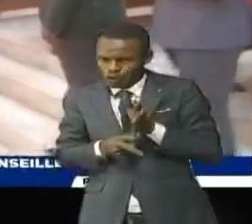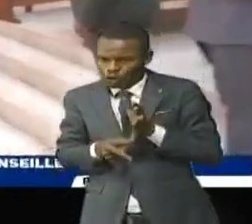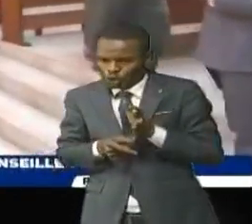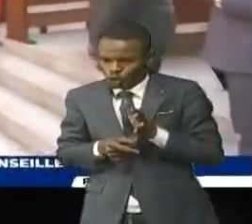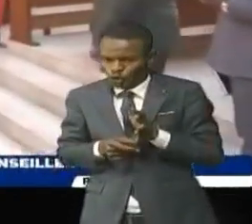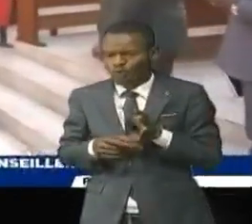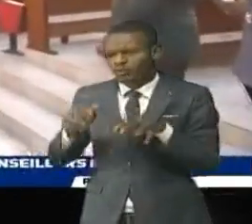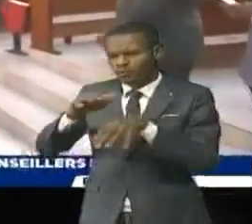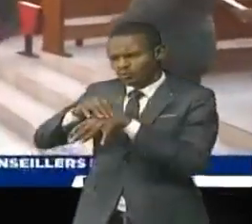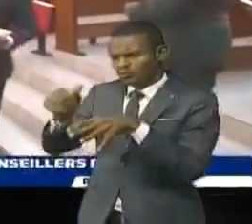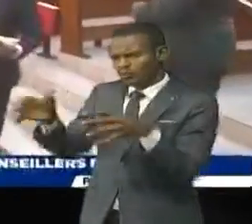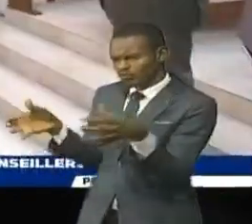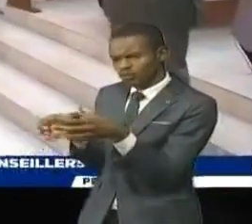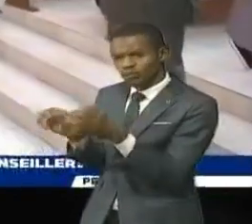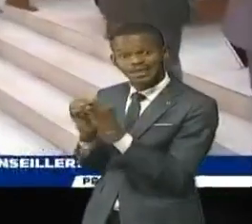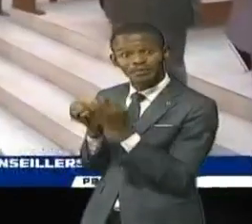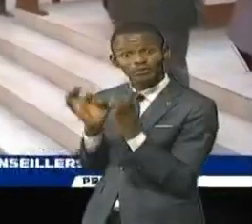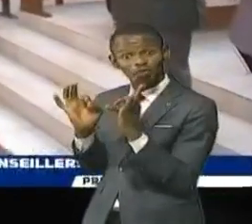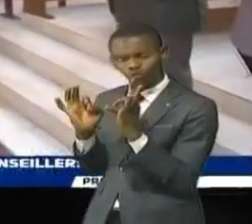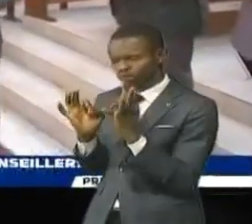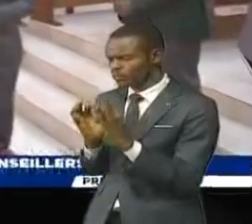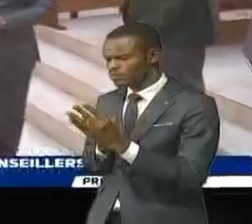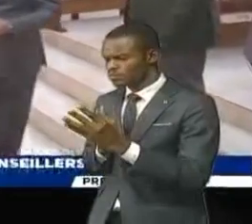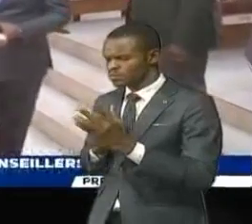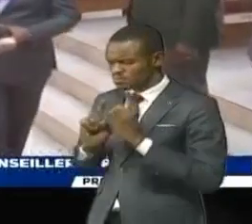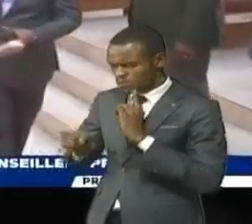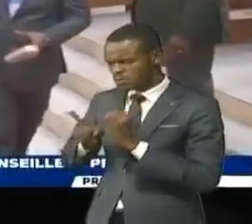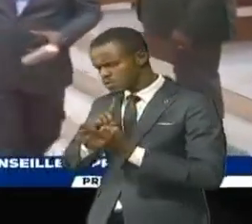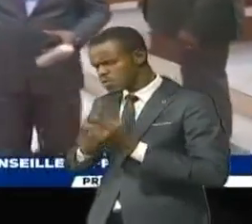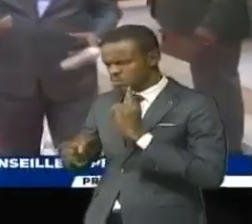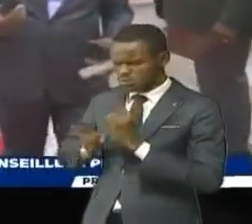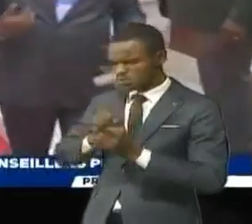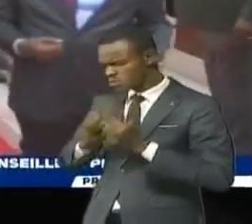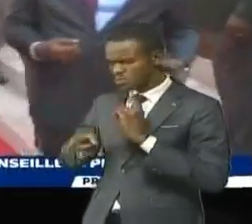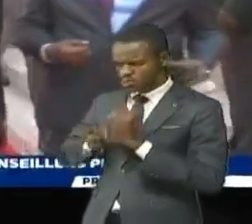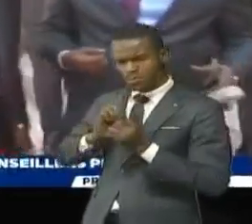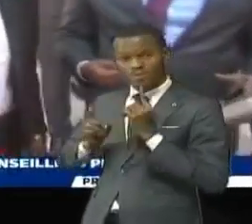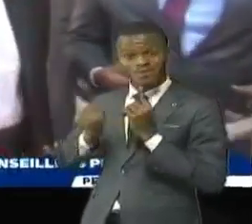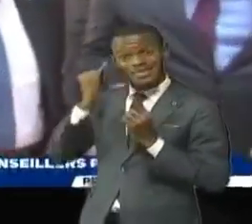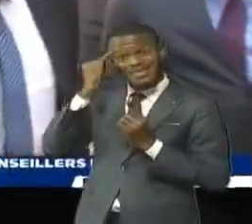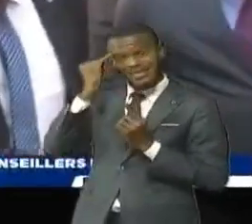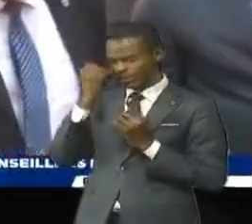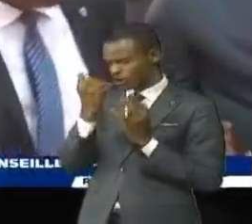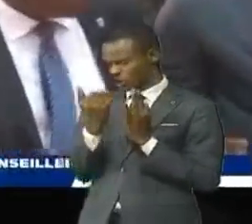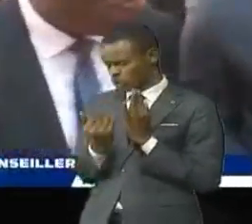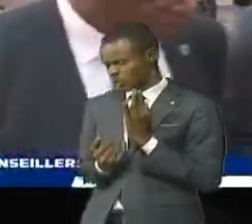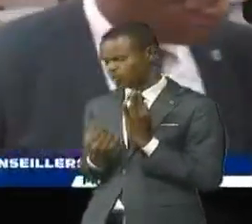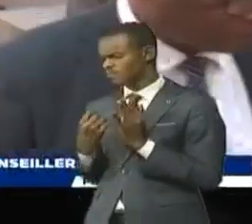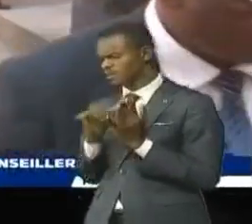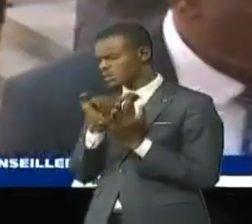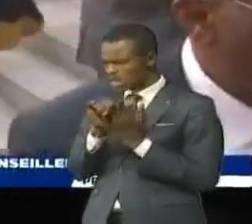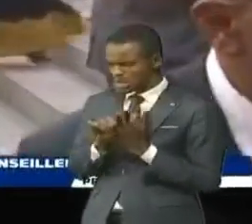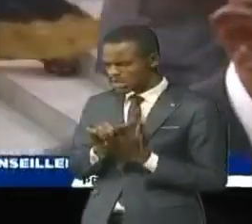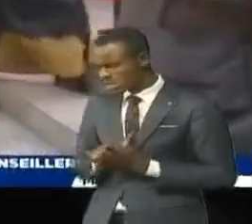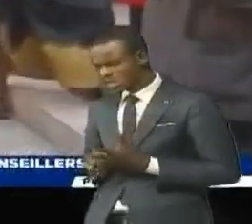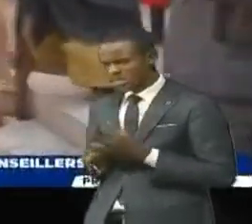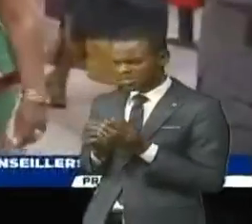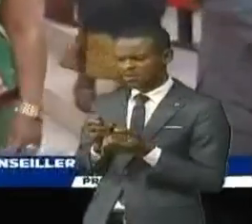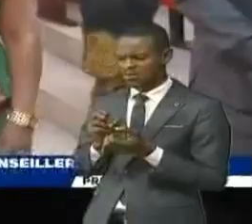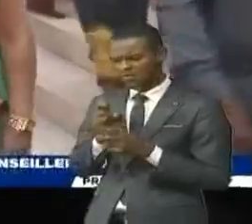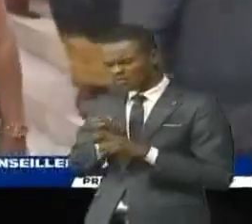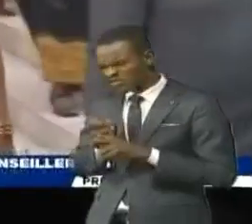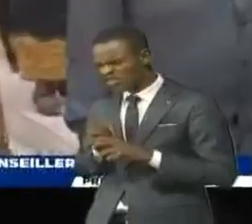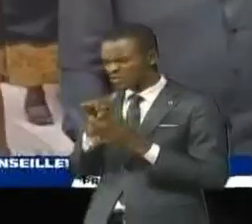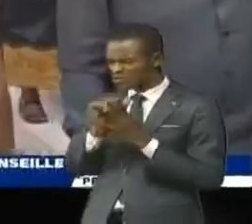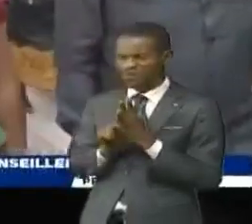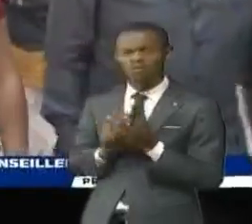équipe. Il s'est agi d'une communication relative aux nouvelles tâches et nombreux défis qui les attendent.